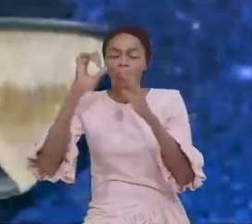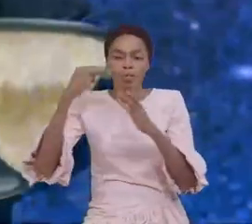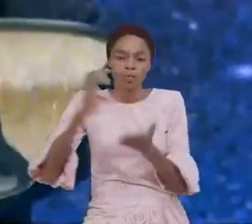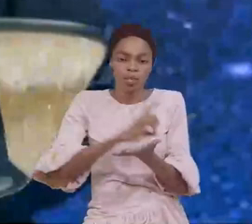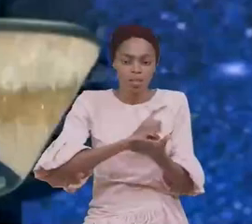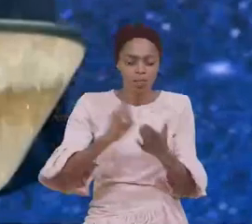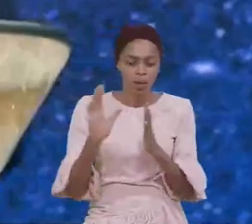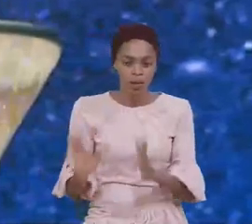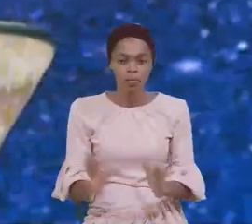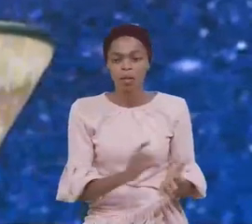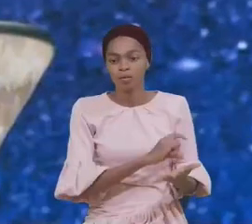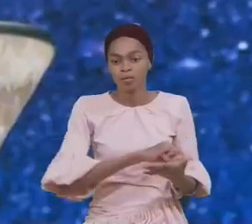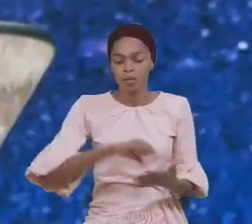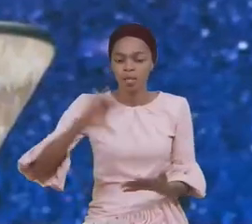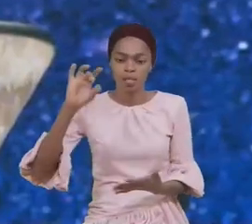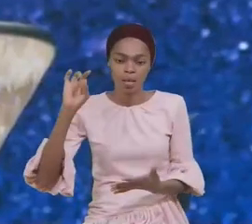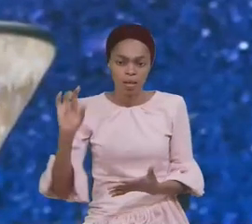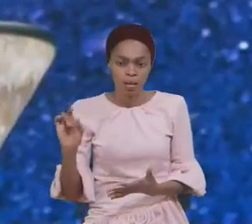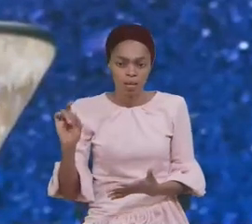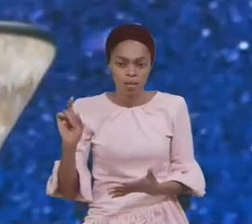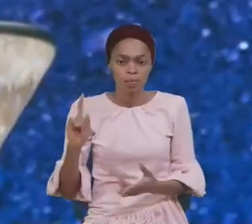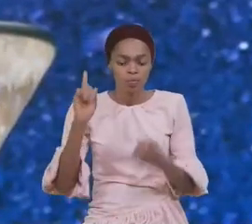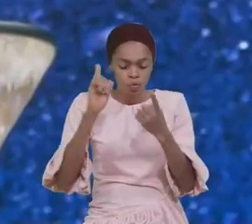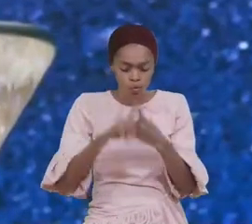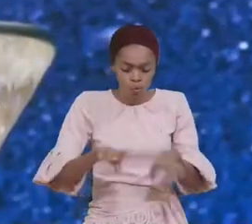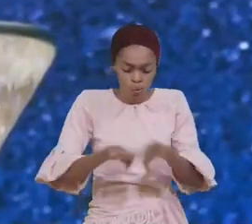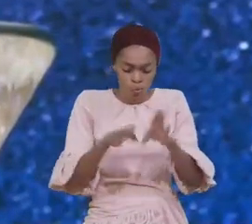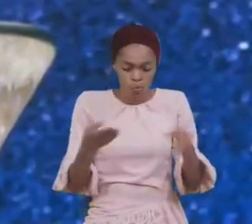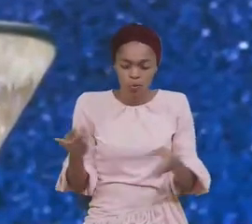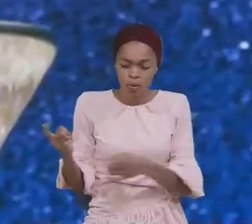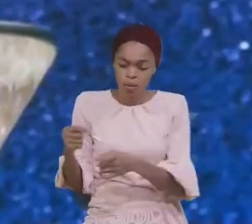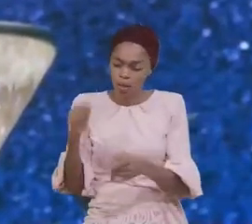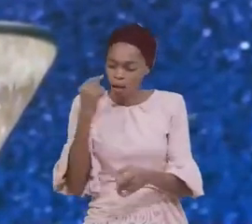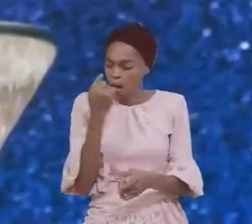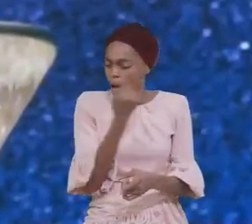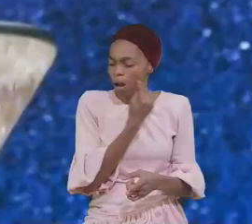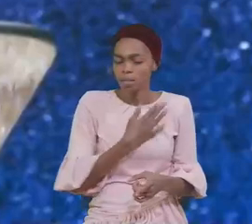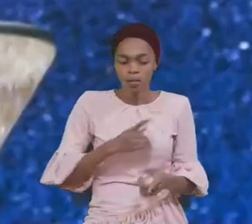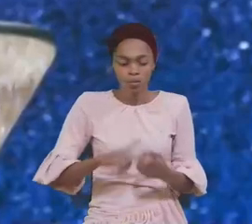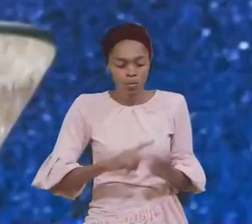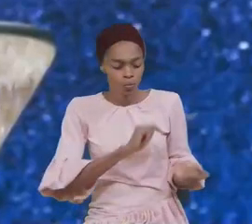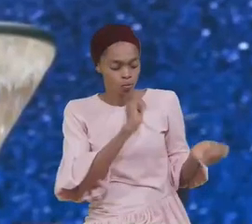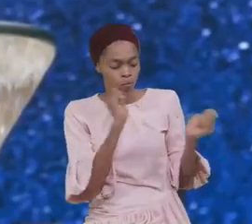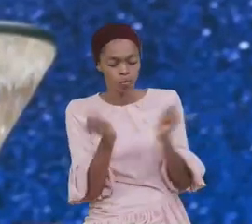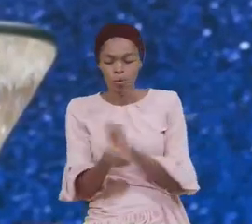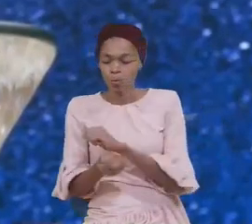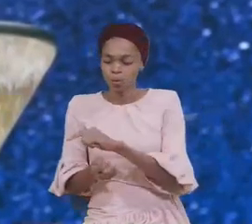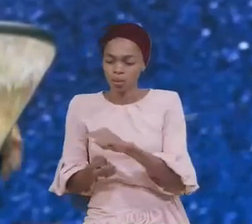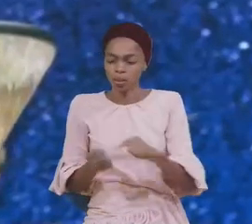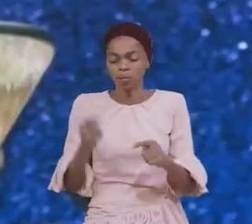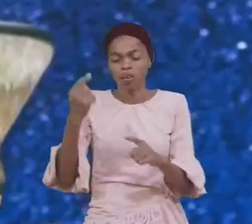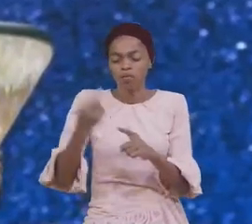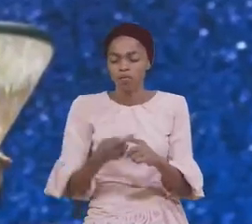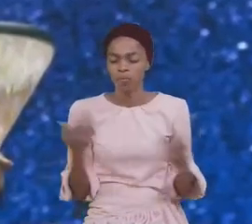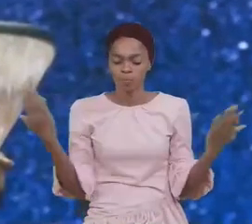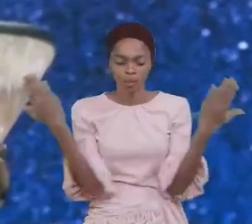focalisation du projet divin, verset 18 dit, afin que tu leur ouvres les yeux pour qu'ils passent des ténèbres